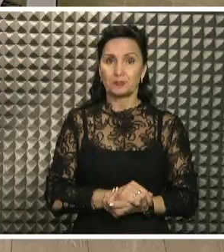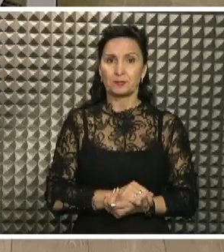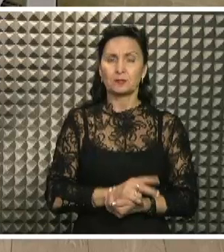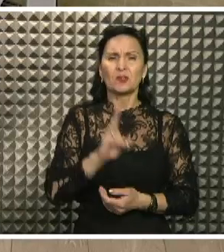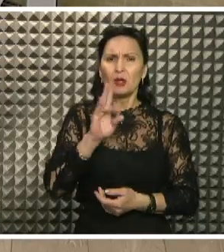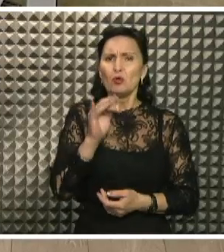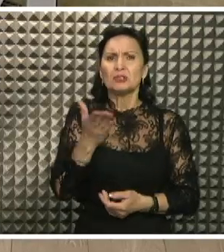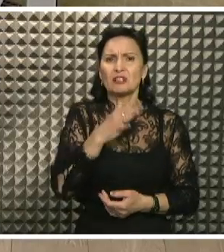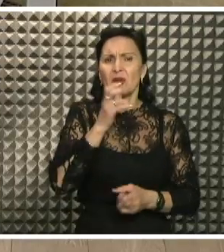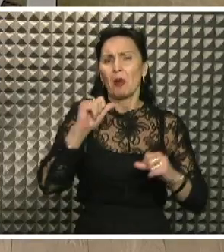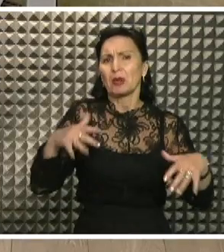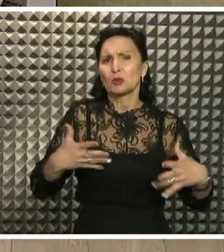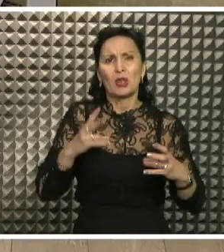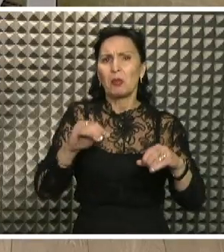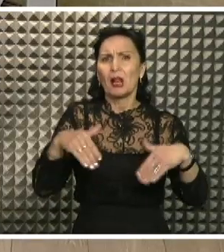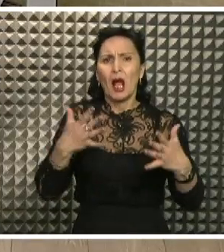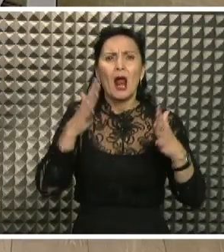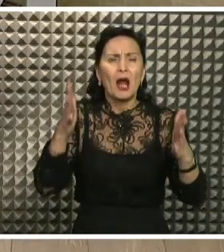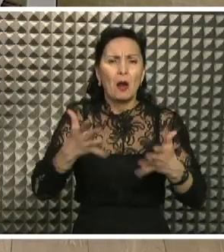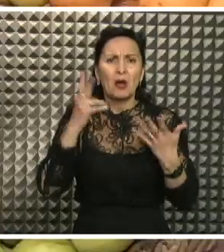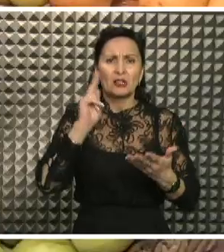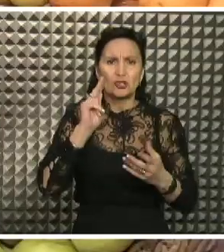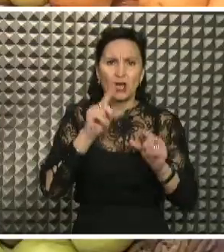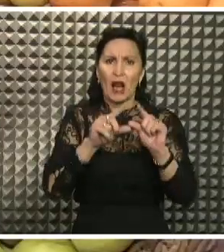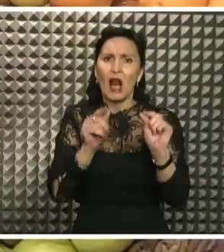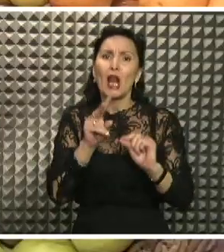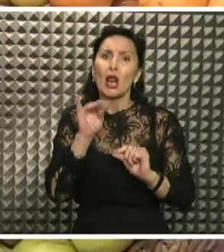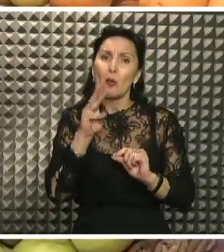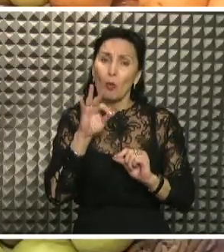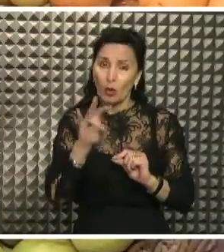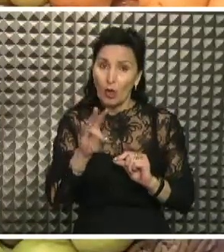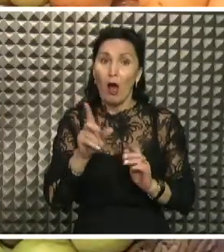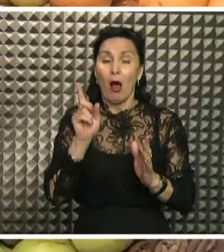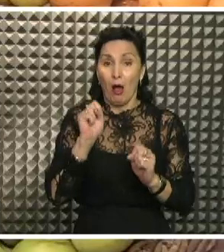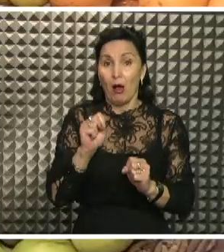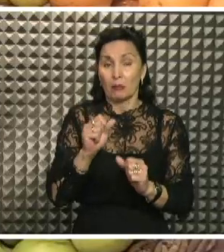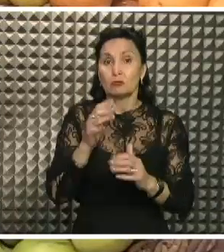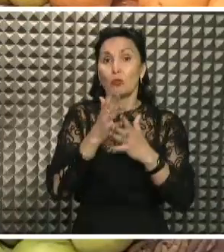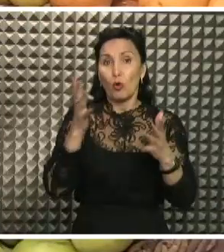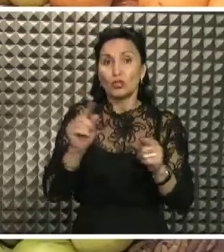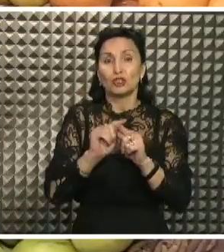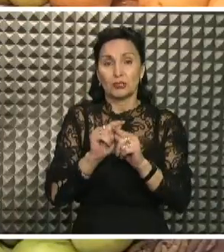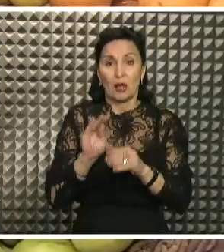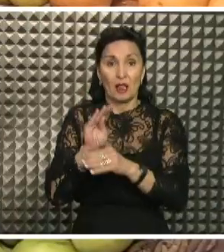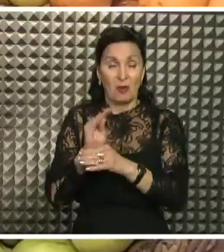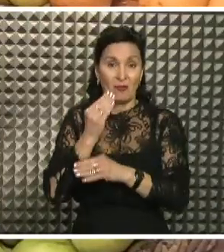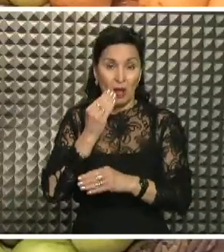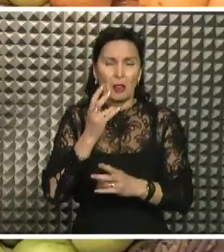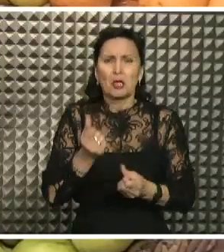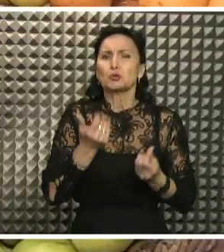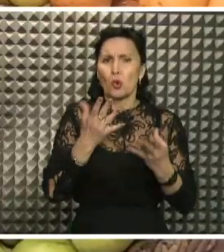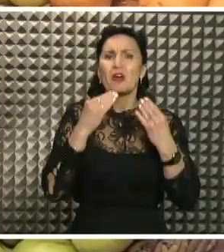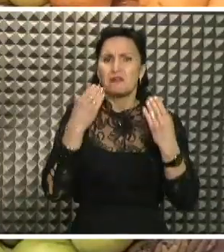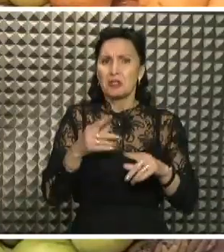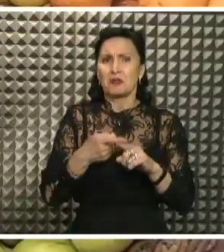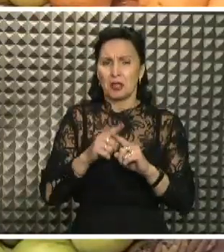Кому из нас во время простуды не предлагали ароматного чая с долькой лимона, а в рацион добавлять как можно больше чеснока? Так насколько же эффективны